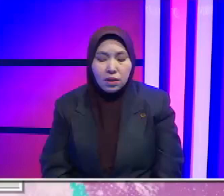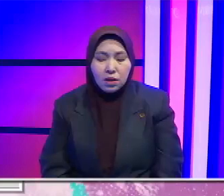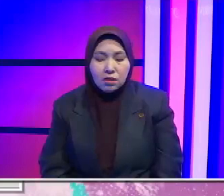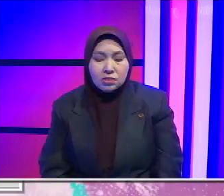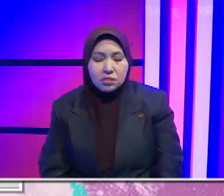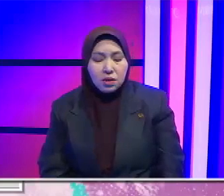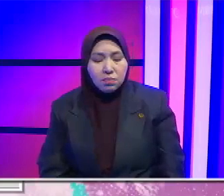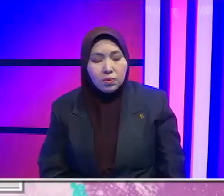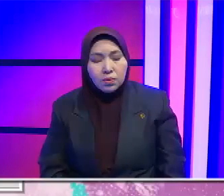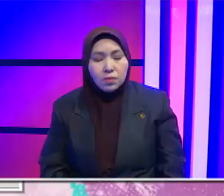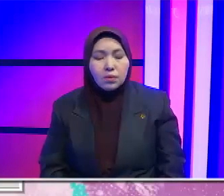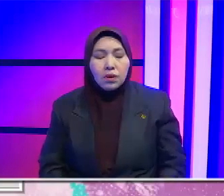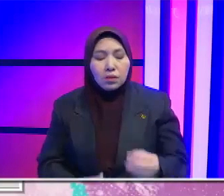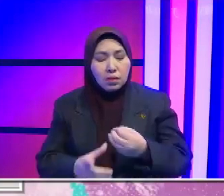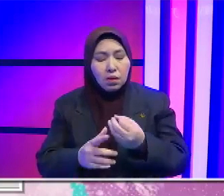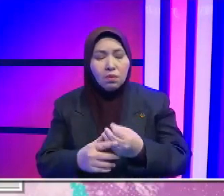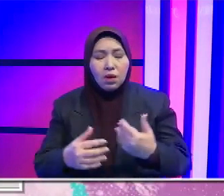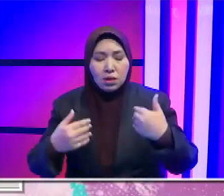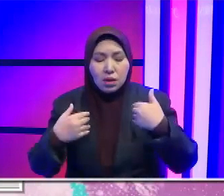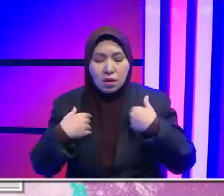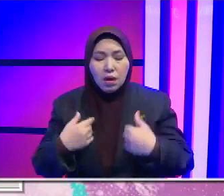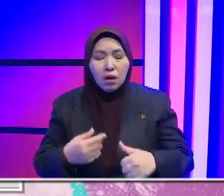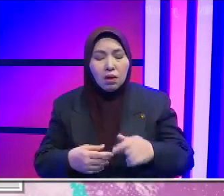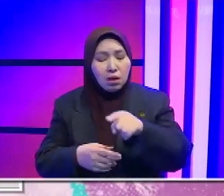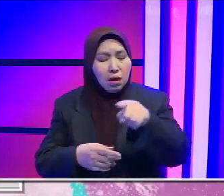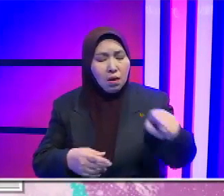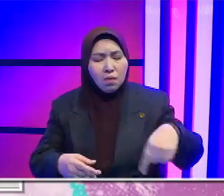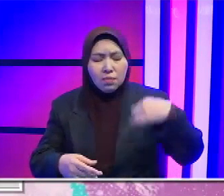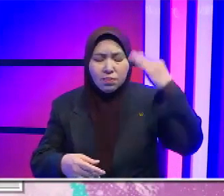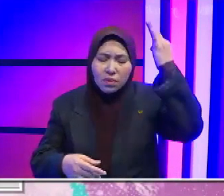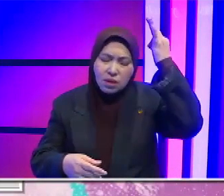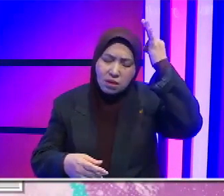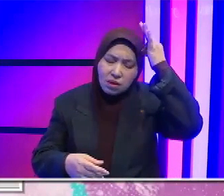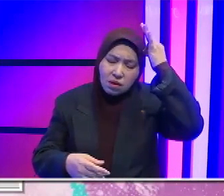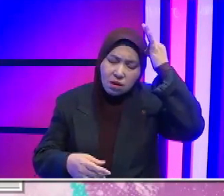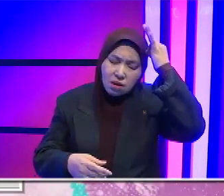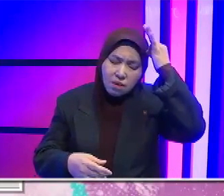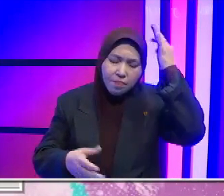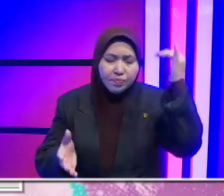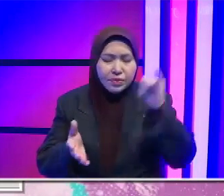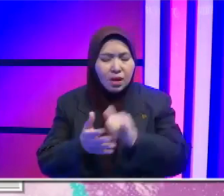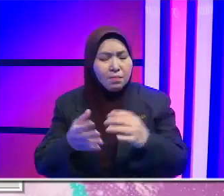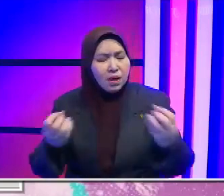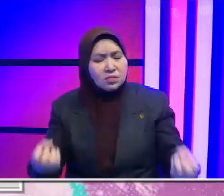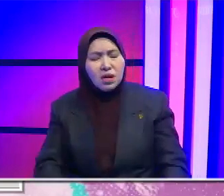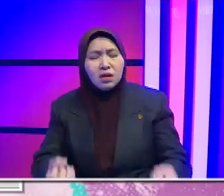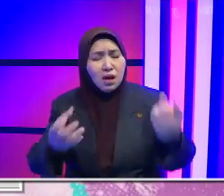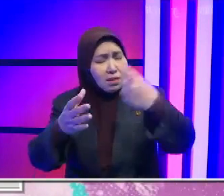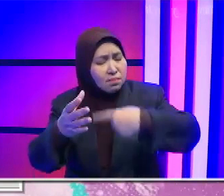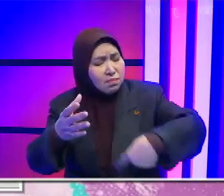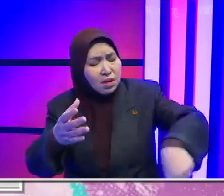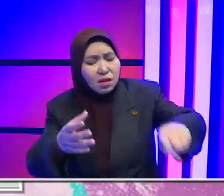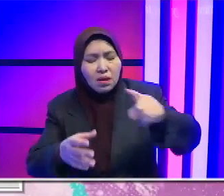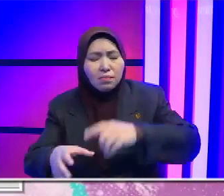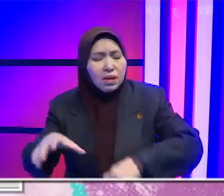الرحيم. أم تحسب أن